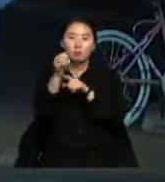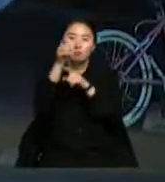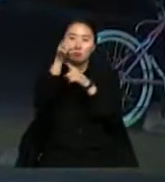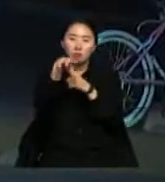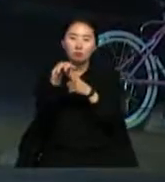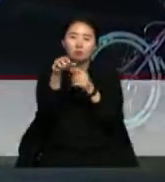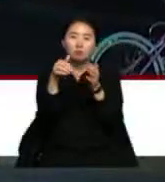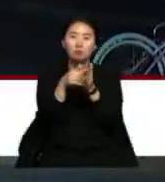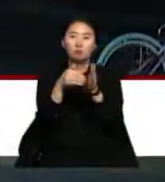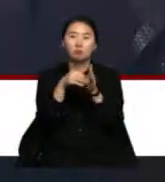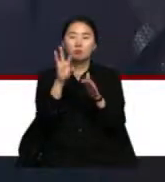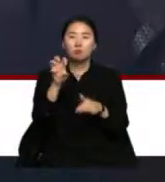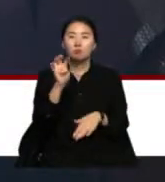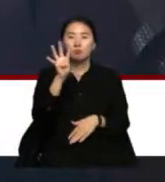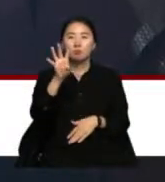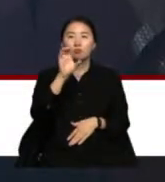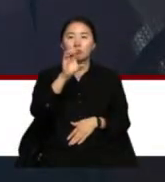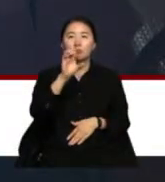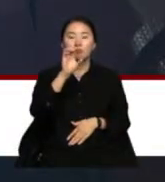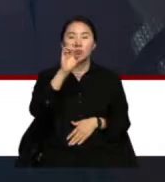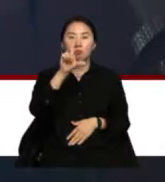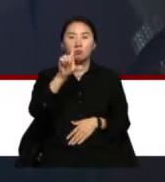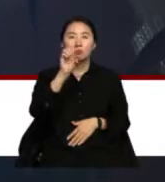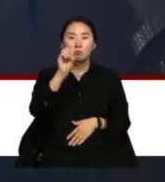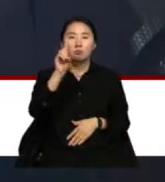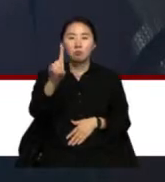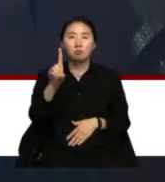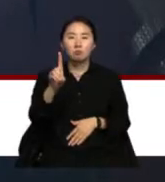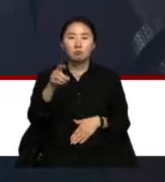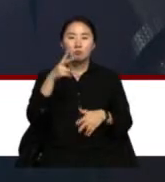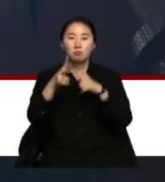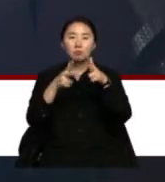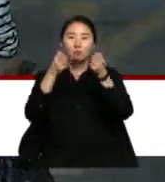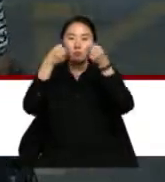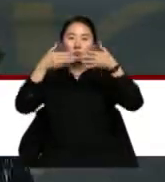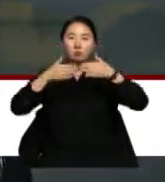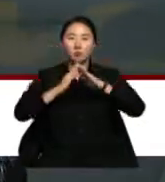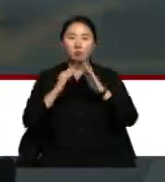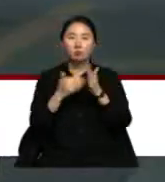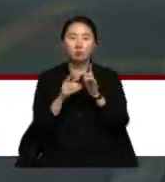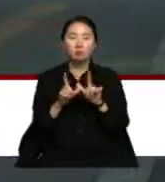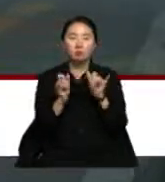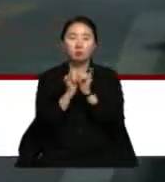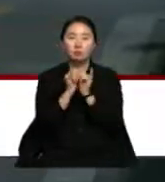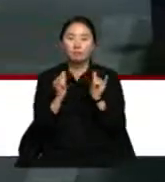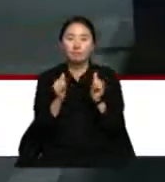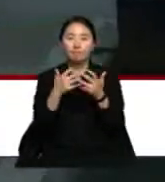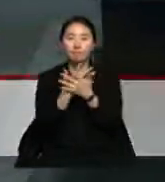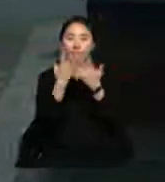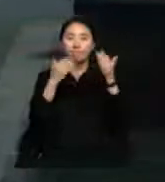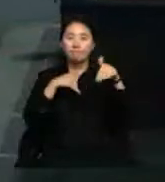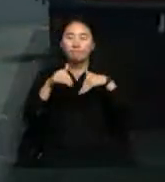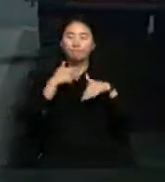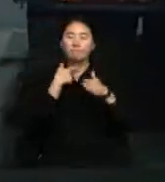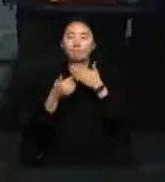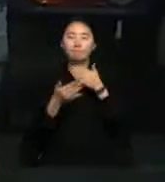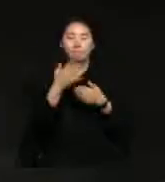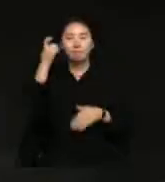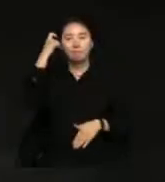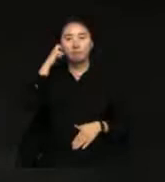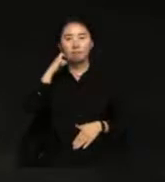켜졌습니다. 모두 34개의 LED 보안 등이 사업 당시 새로 설치된 것. 주민들 역시 밝아진 거리를 체감하고